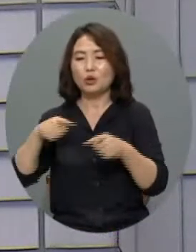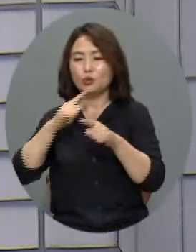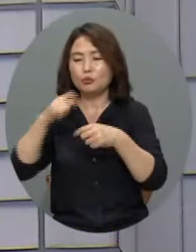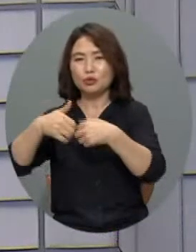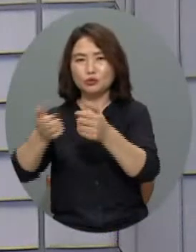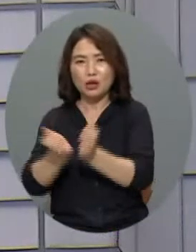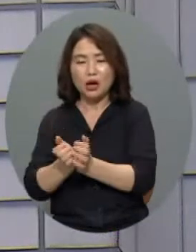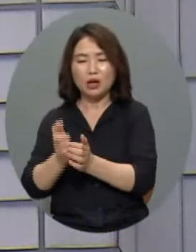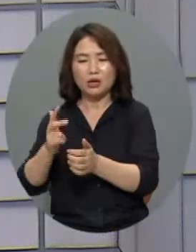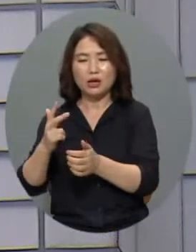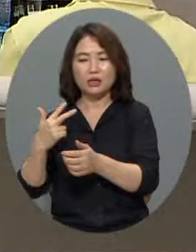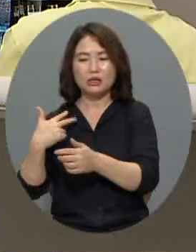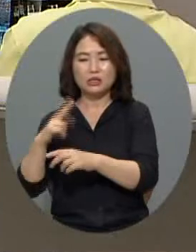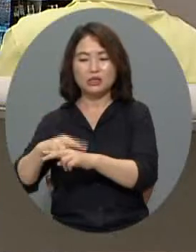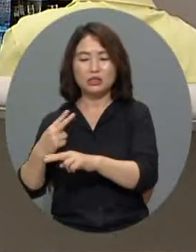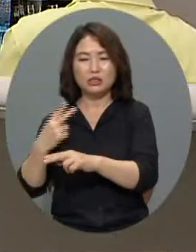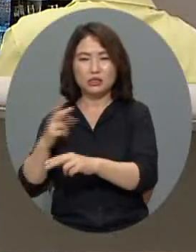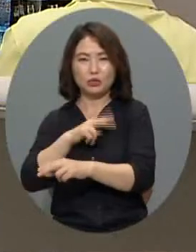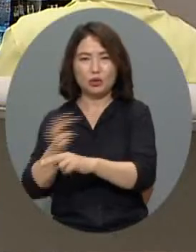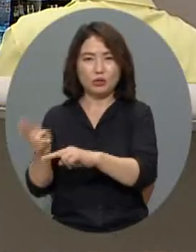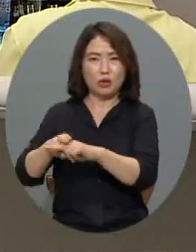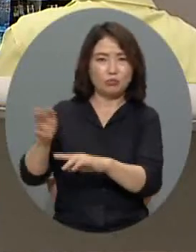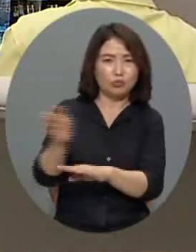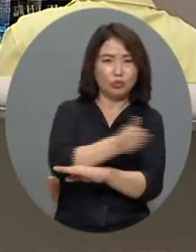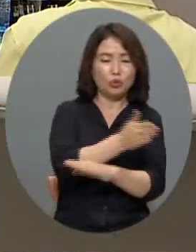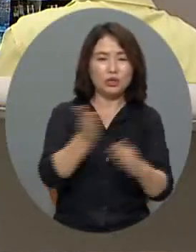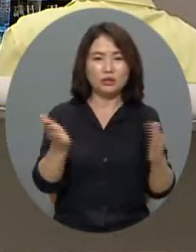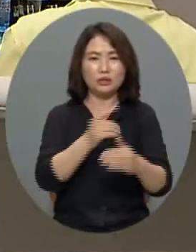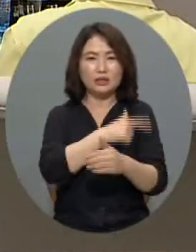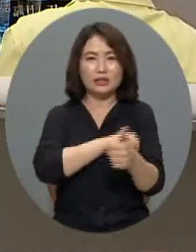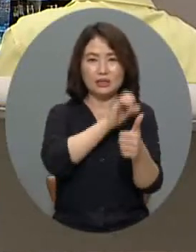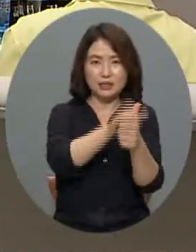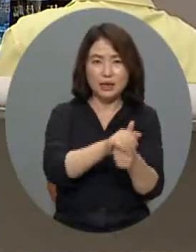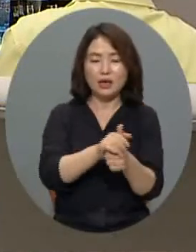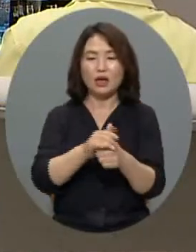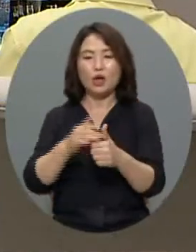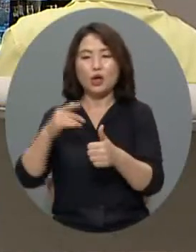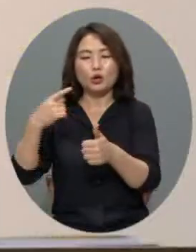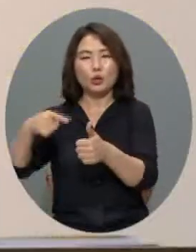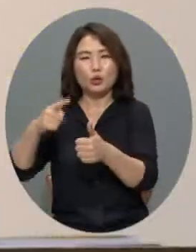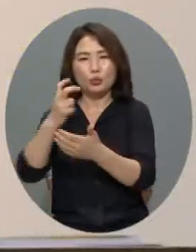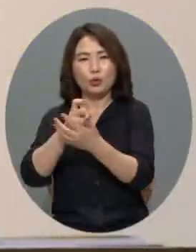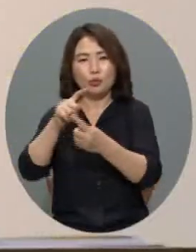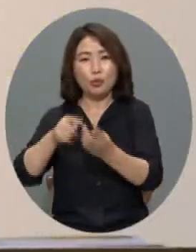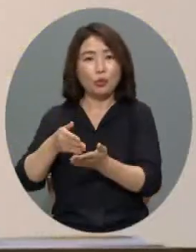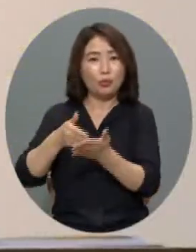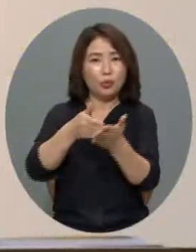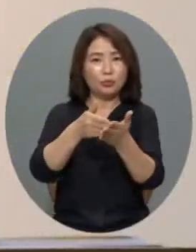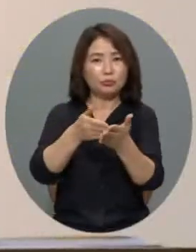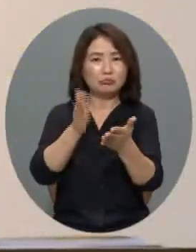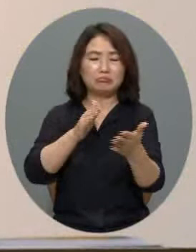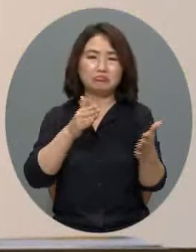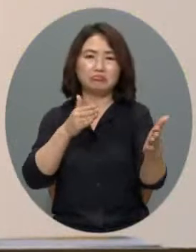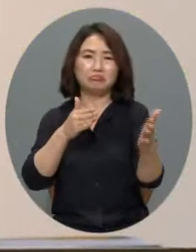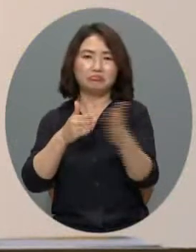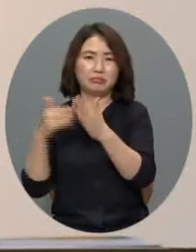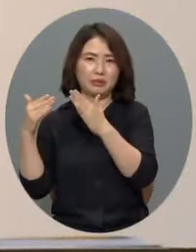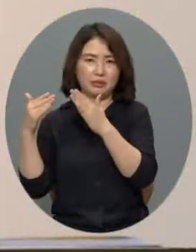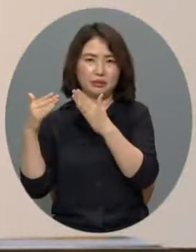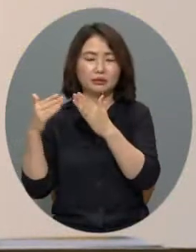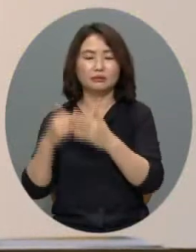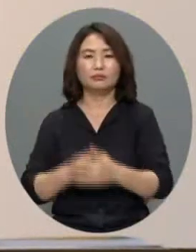시의원들이 입성한 뒤 노동이 사제나 민주시민 교육 초래 등이 발휘 됐지만 의 교회의 문턱을